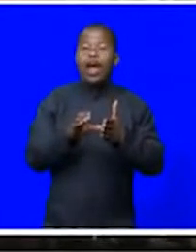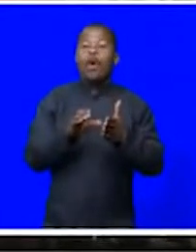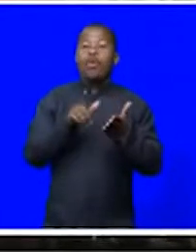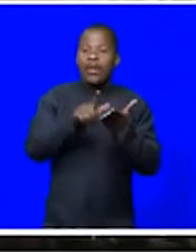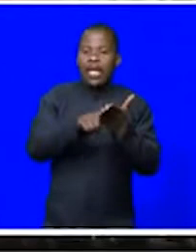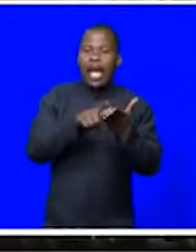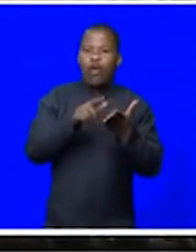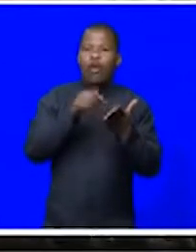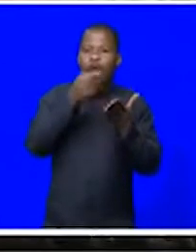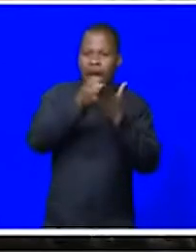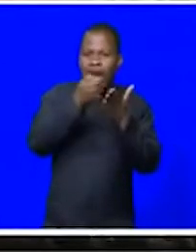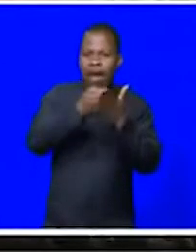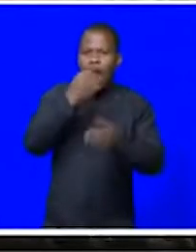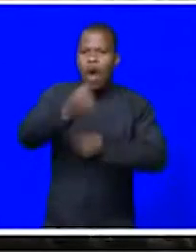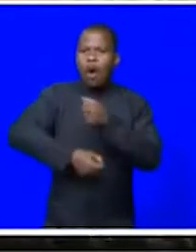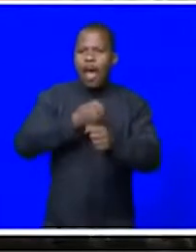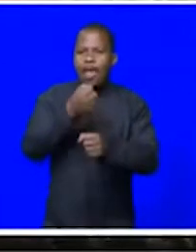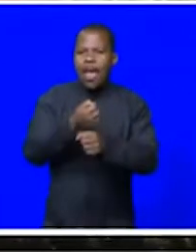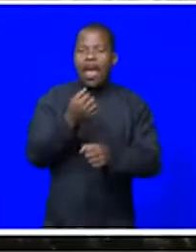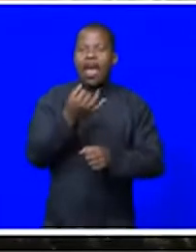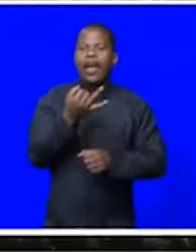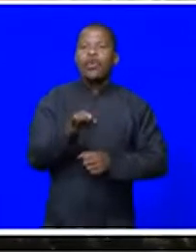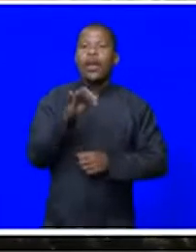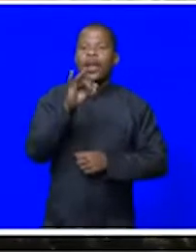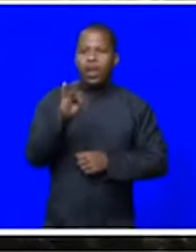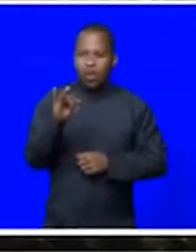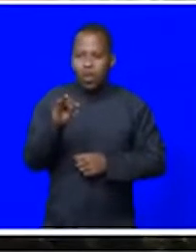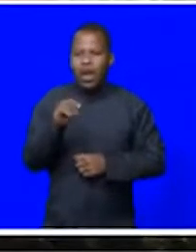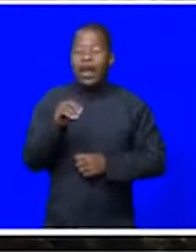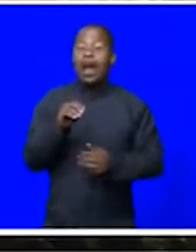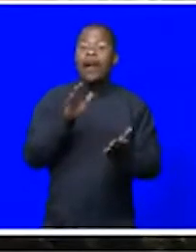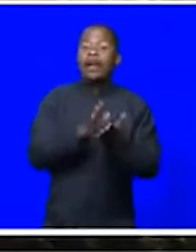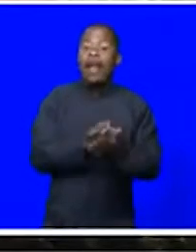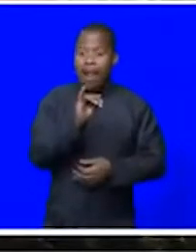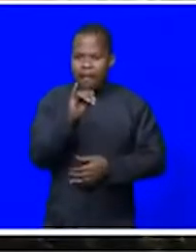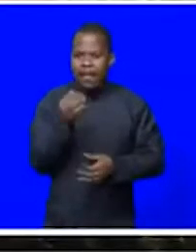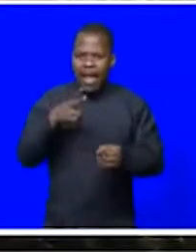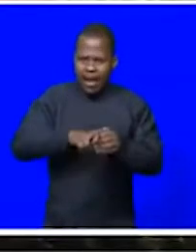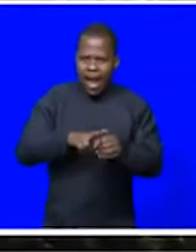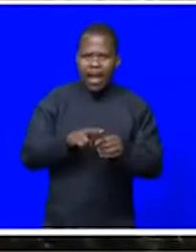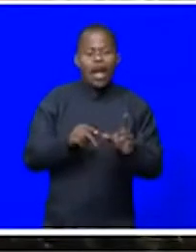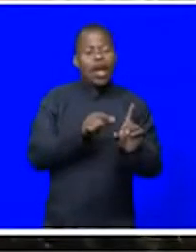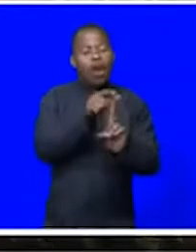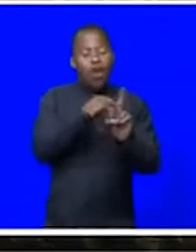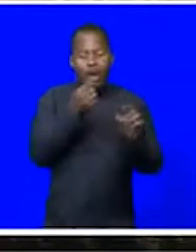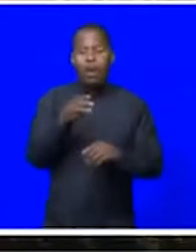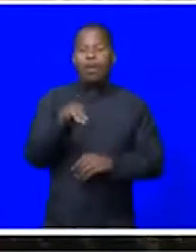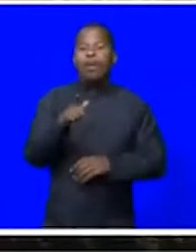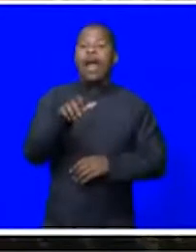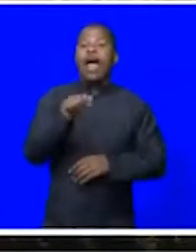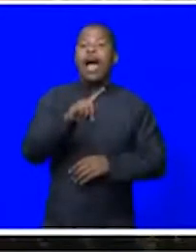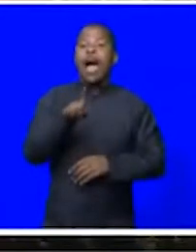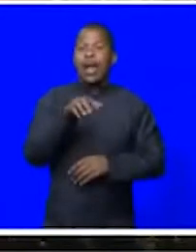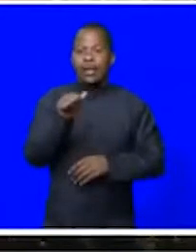of 2022. Nakhona sive singathinzana naye Jabulile Malaza ku